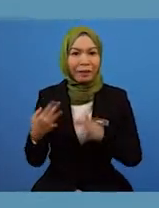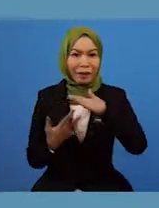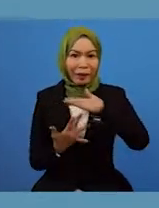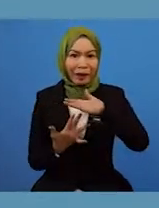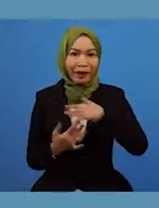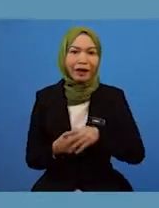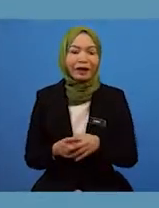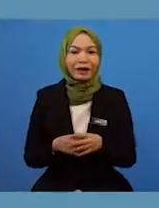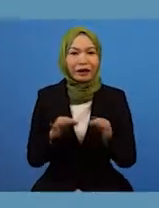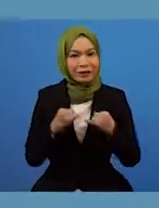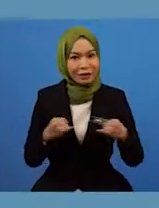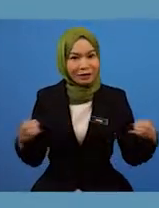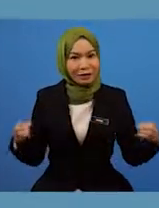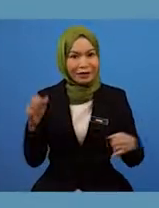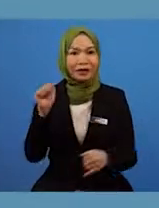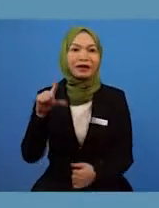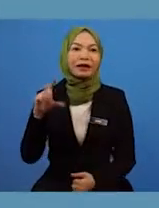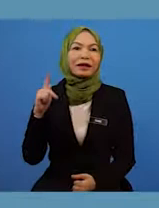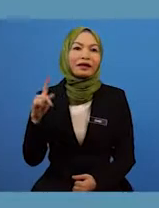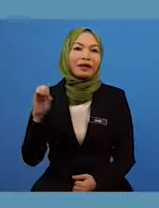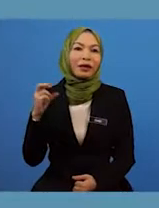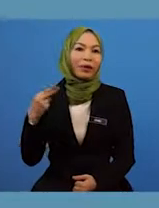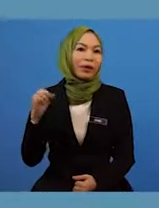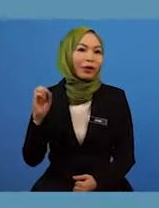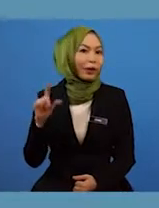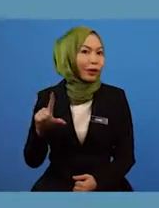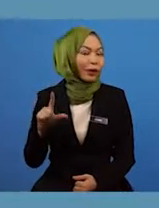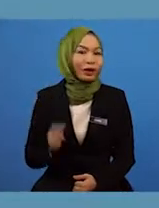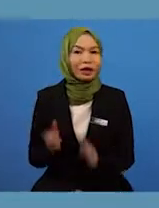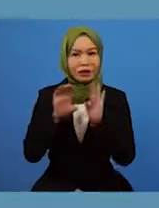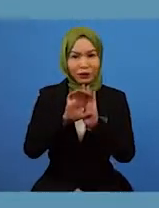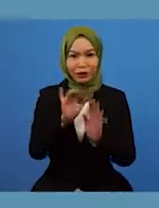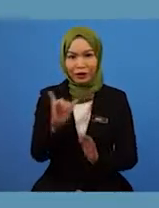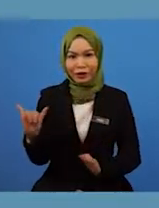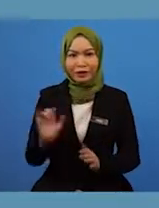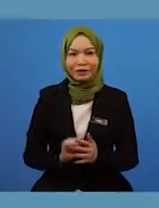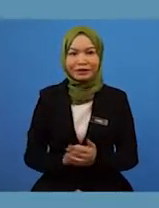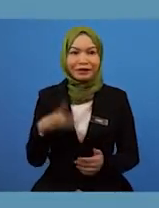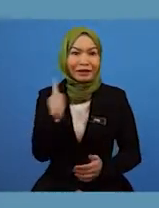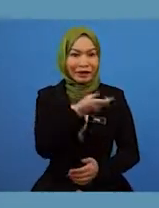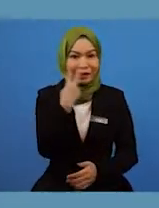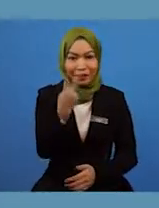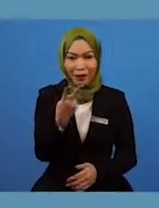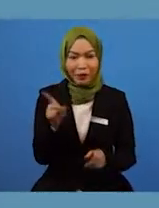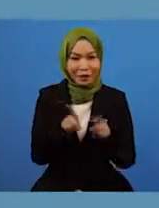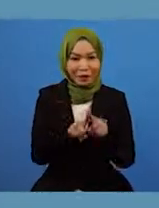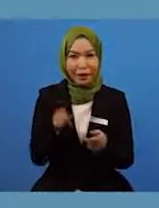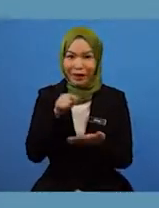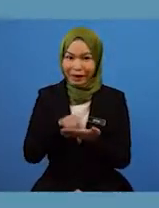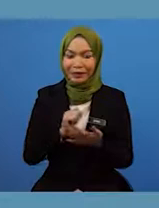pembakaran pelbagai jenis alkohol. Contohnya, kita lihat persamaan